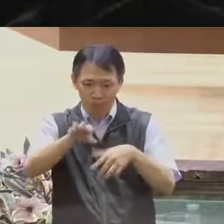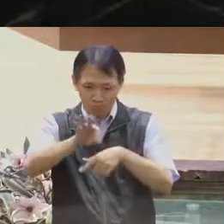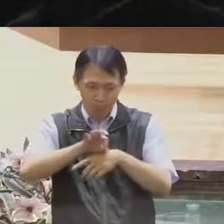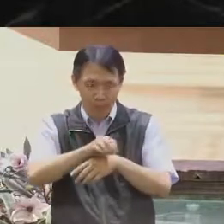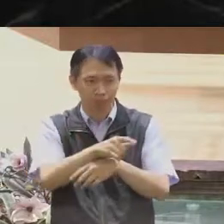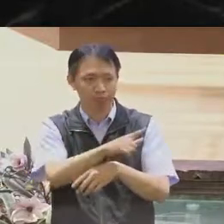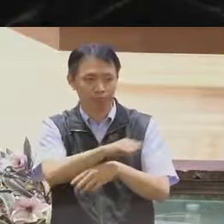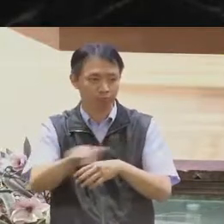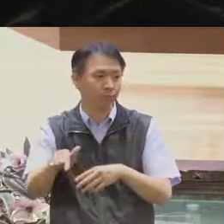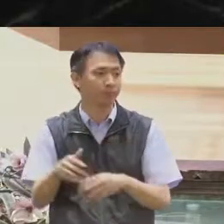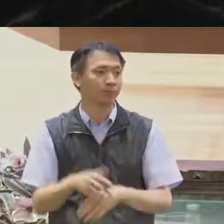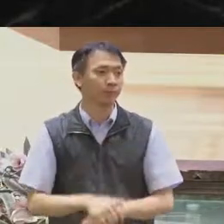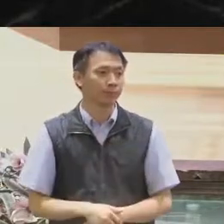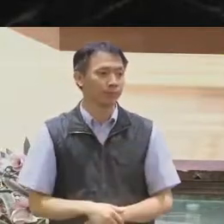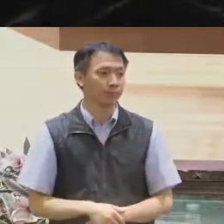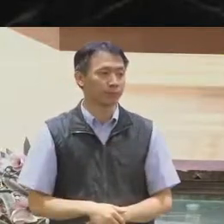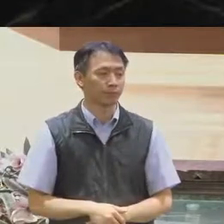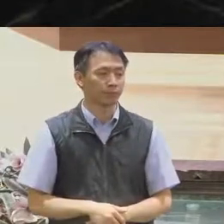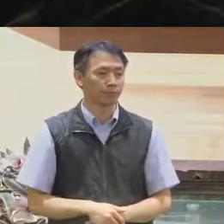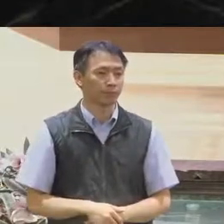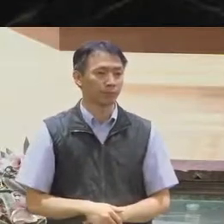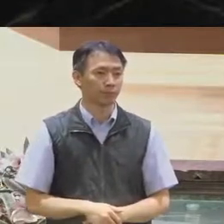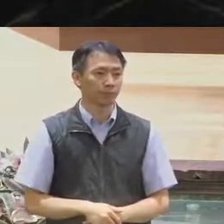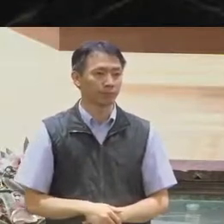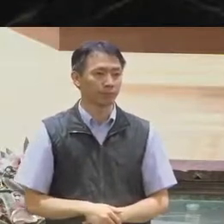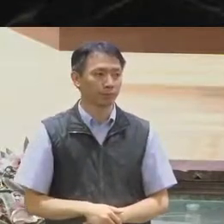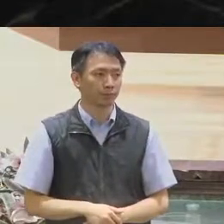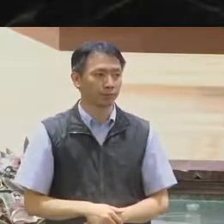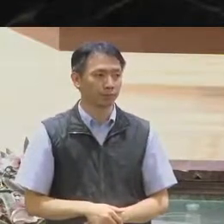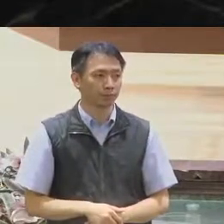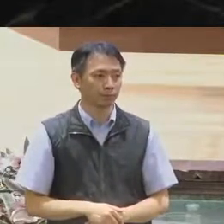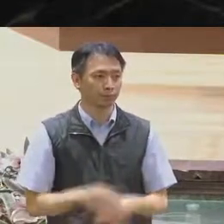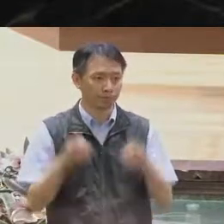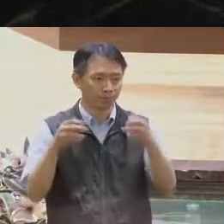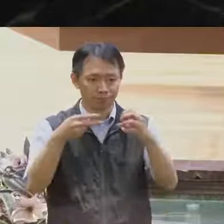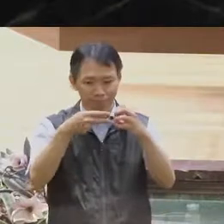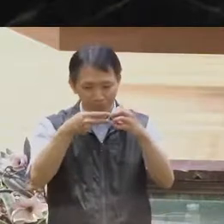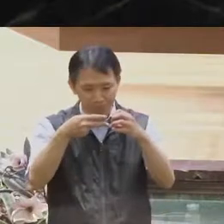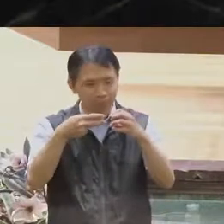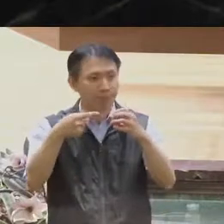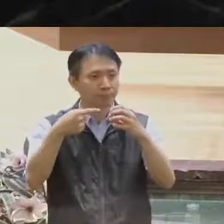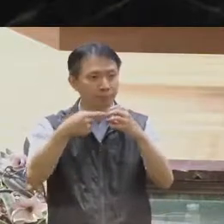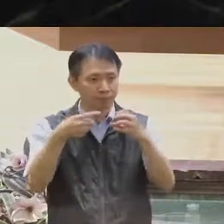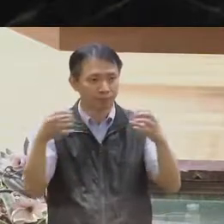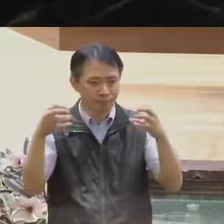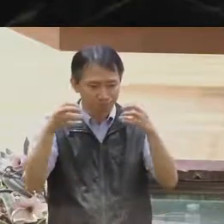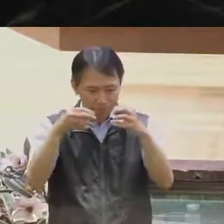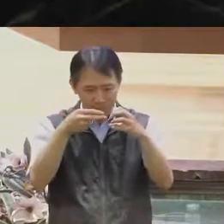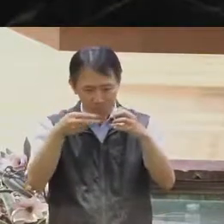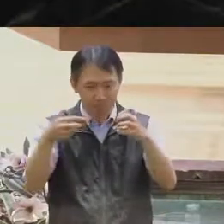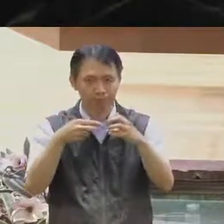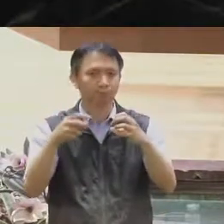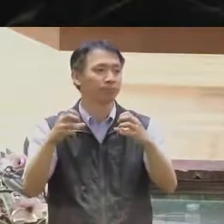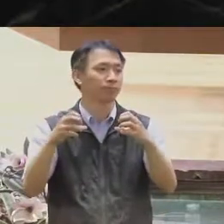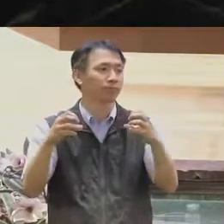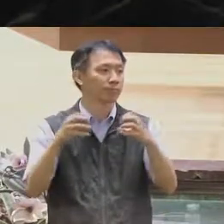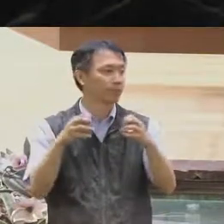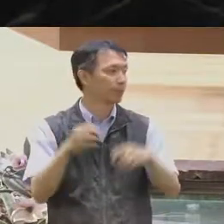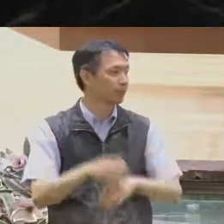它们不同的氢键还是不同氢键之间间接会影响